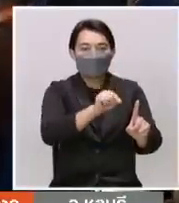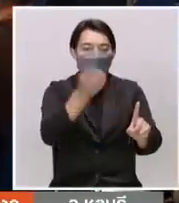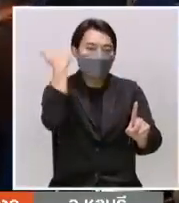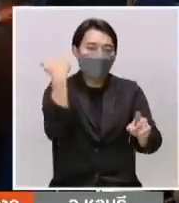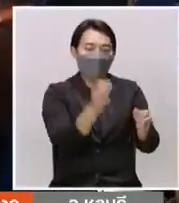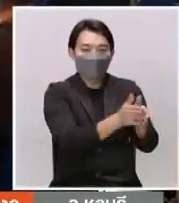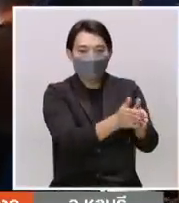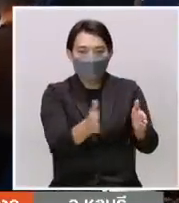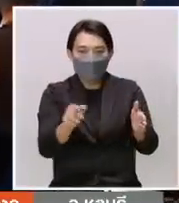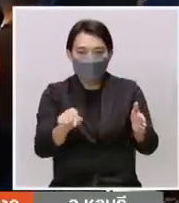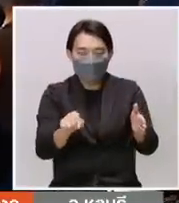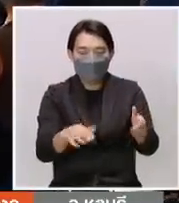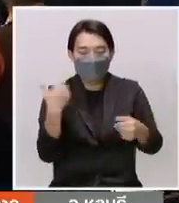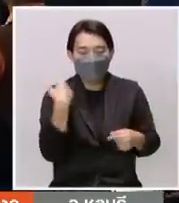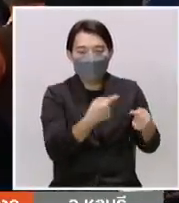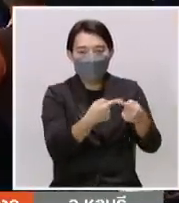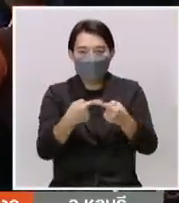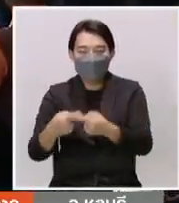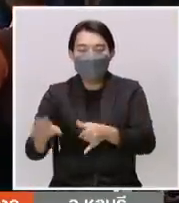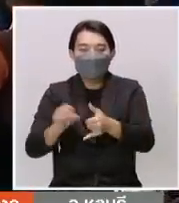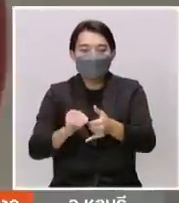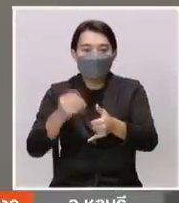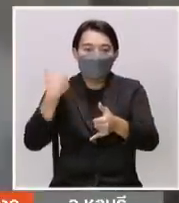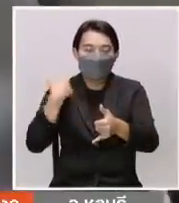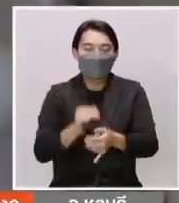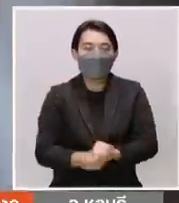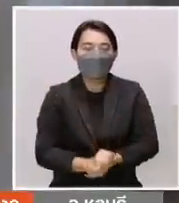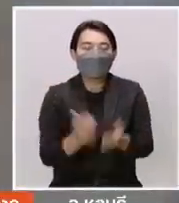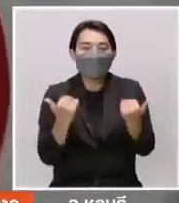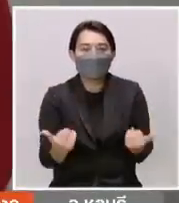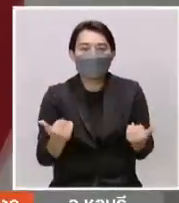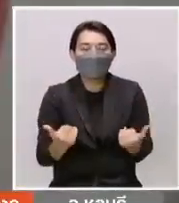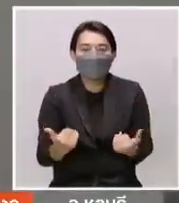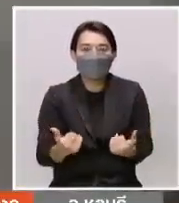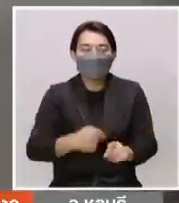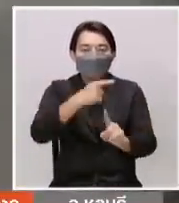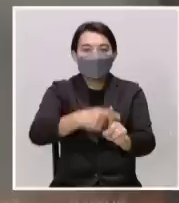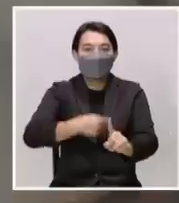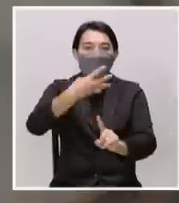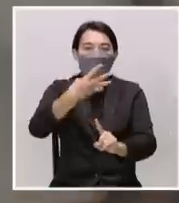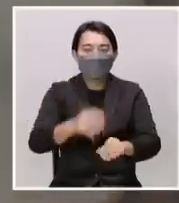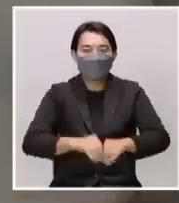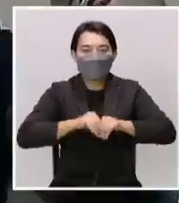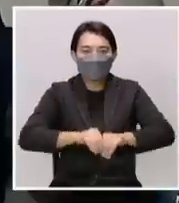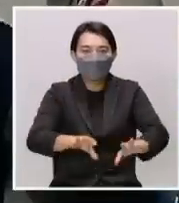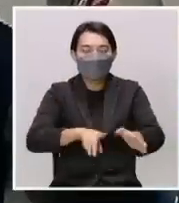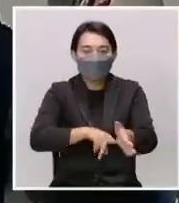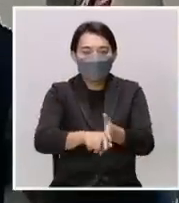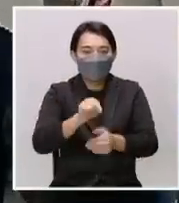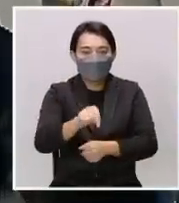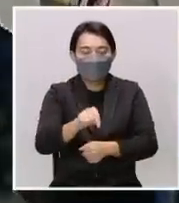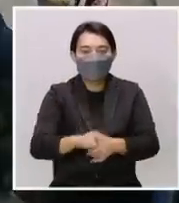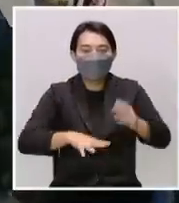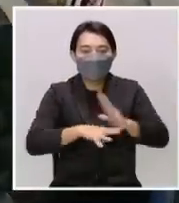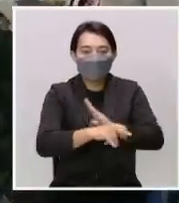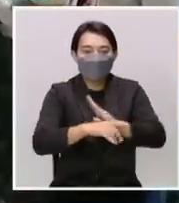ผ่านมานะคะก็เกิดขึ้นอย่างต่อเนื่องมาและล่าสุดตอนนี้สำหรับระลอกการระบาดเดือนเมษายนจังหวัดชลบุรีมีการ